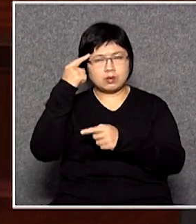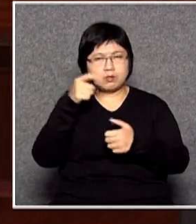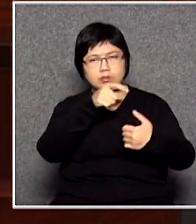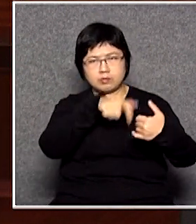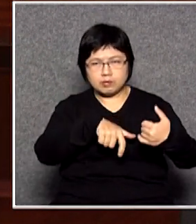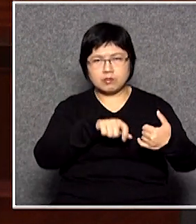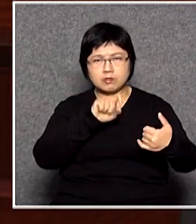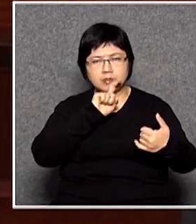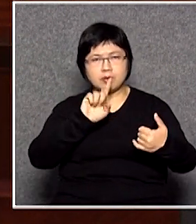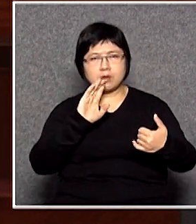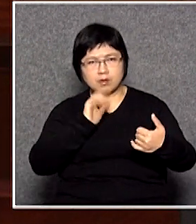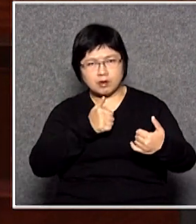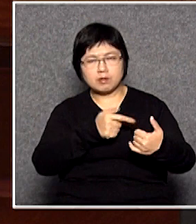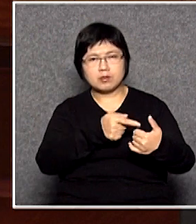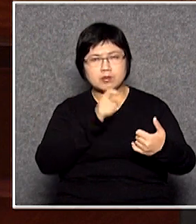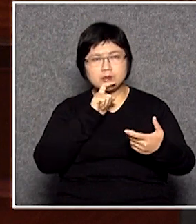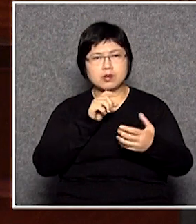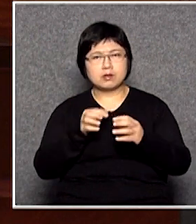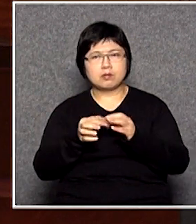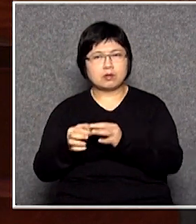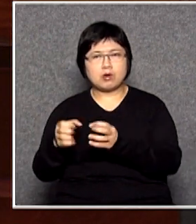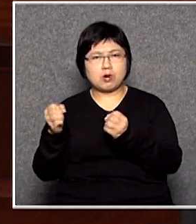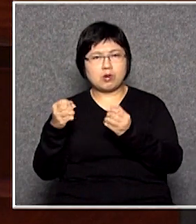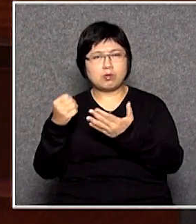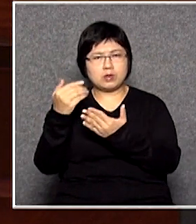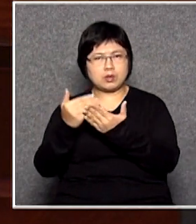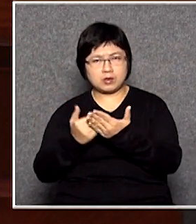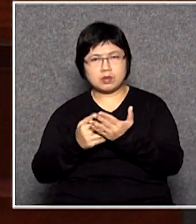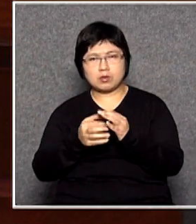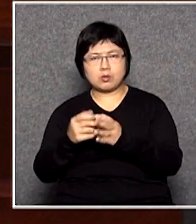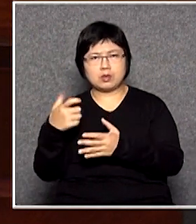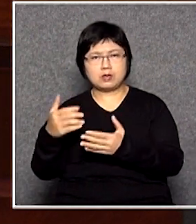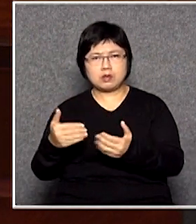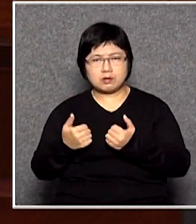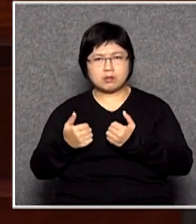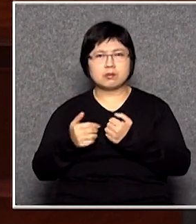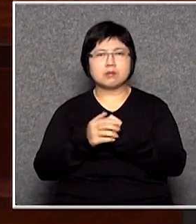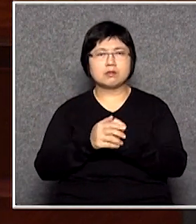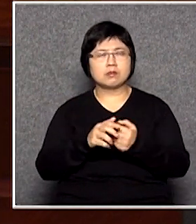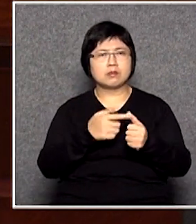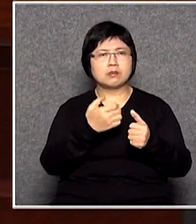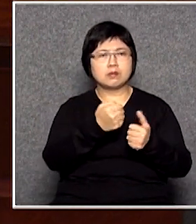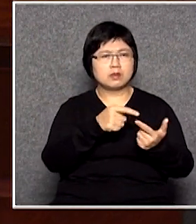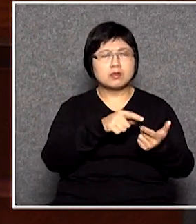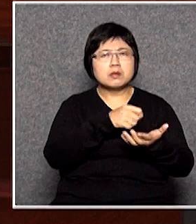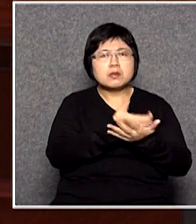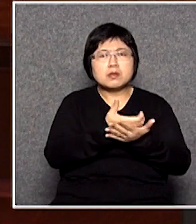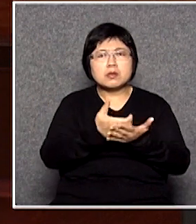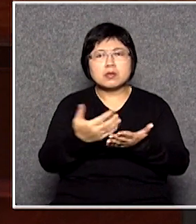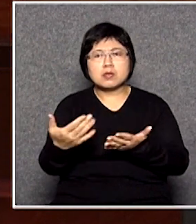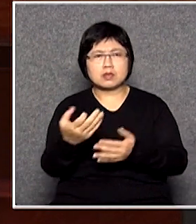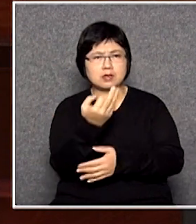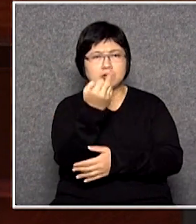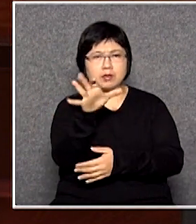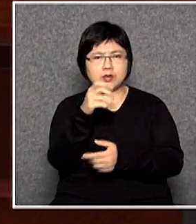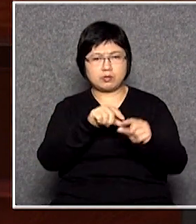何合理被認為與該會議程序有關的金錢利益。主席，你數下這裡多少個字？30多個字，